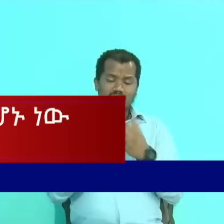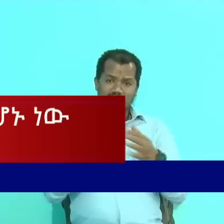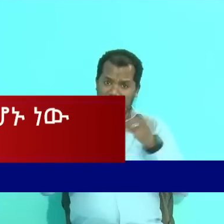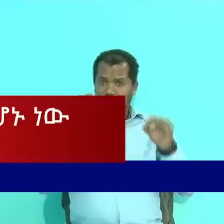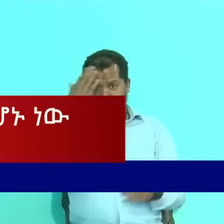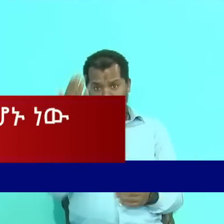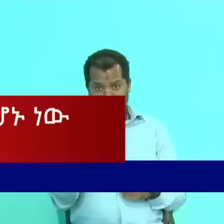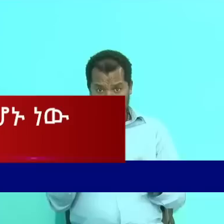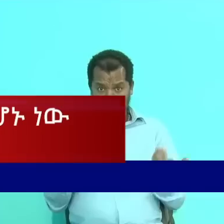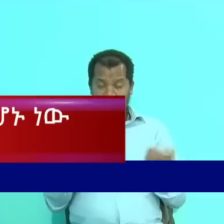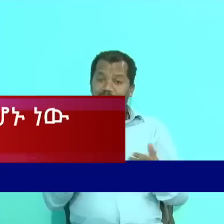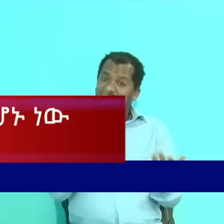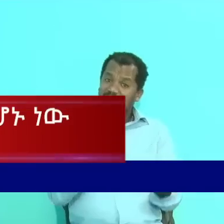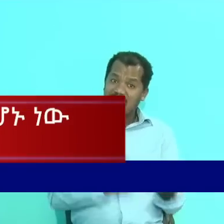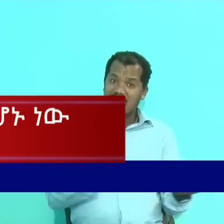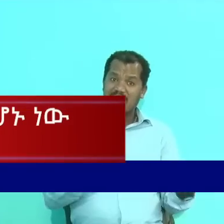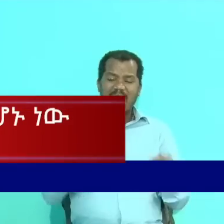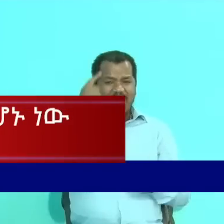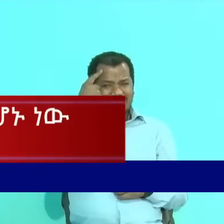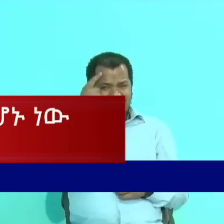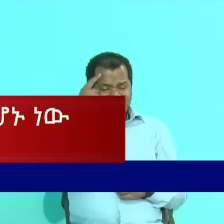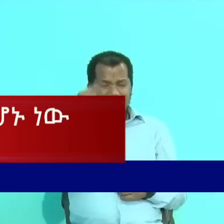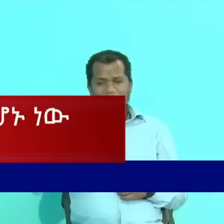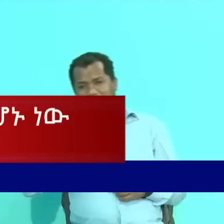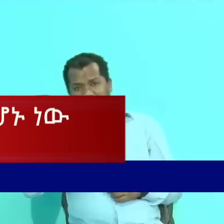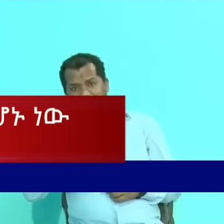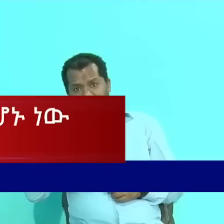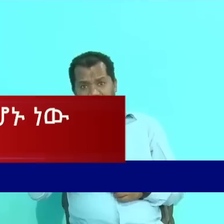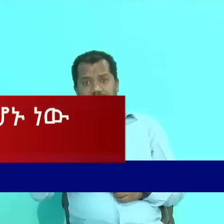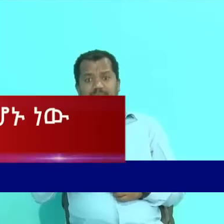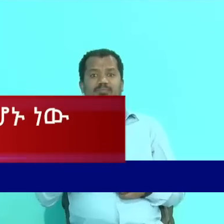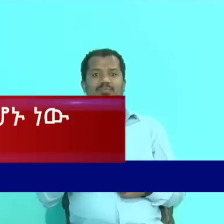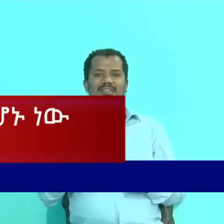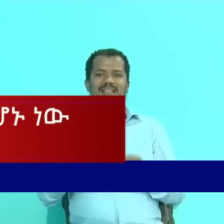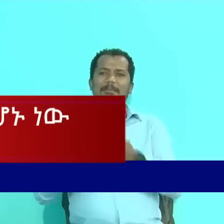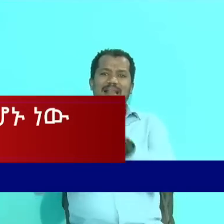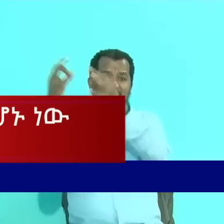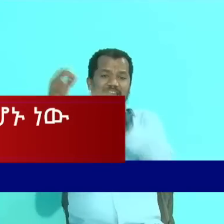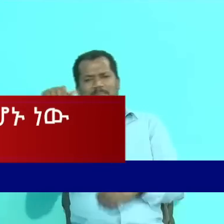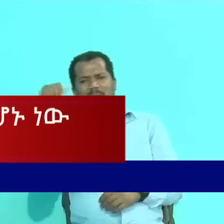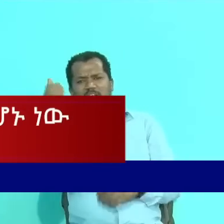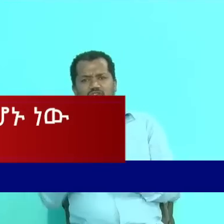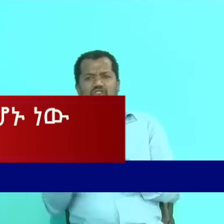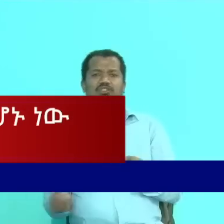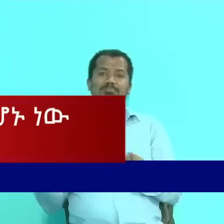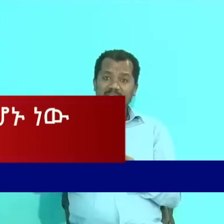ነው። ይሄንኑ አስተሳሰቡን በሌሎች በማጋባትና በሌሎችም ጭምር